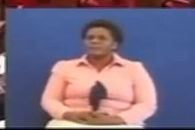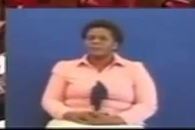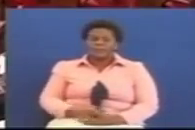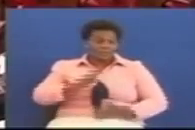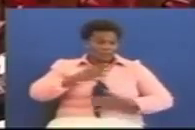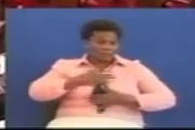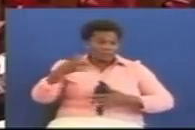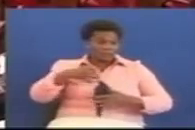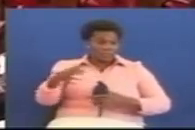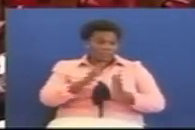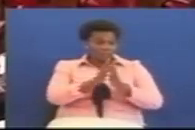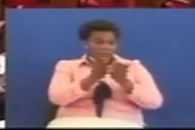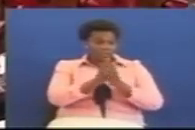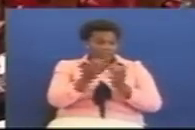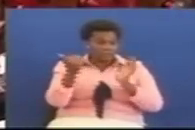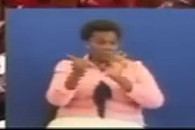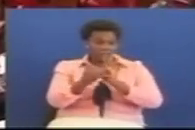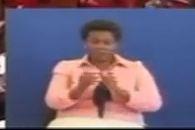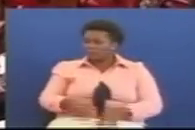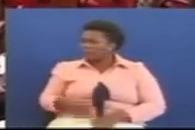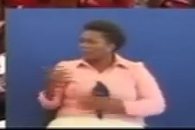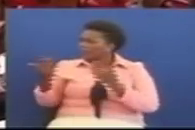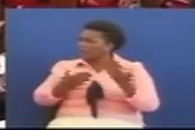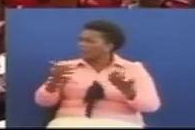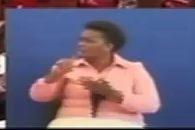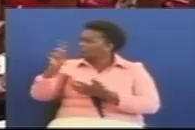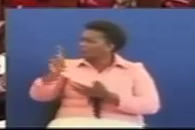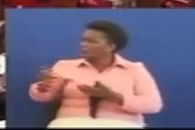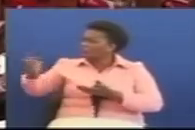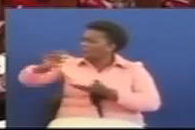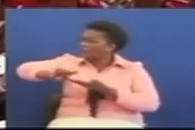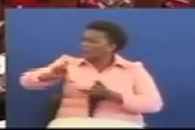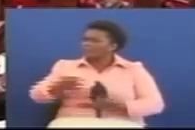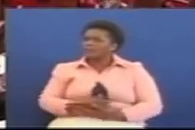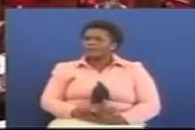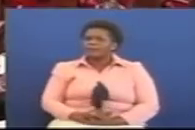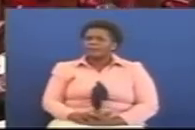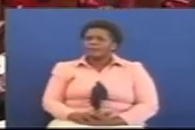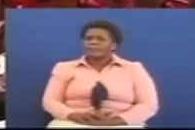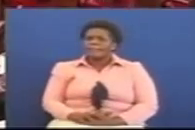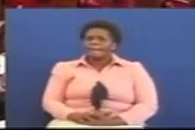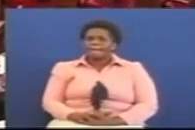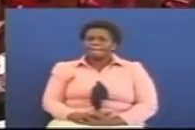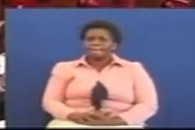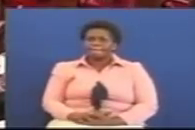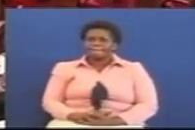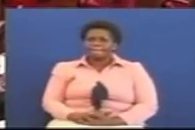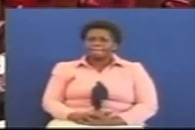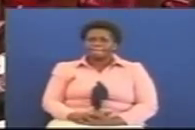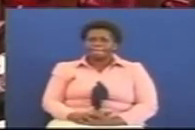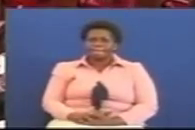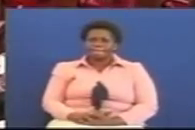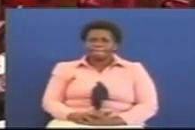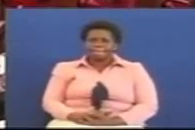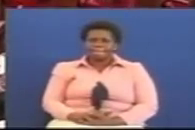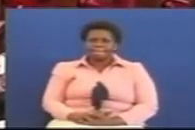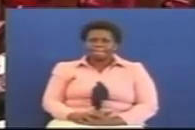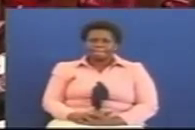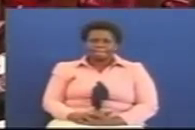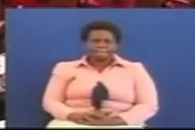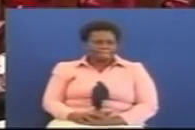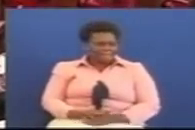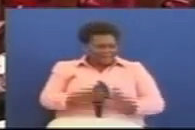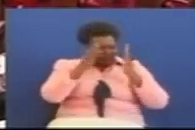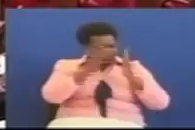wa Katiba na Sheria. Mheshimiwa Kamia. Mheshimiwa mwenyekiti, nakushukuru kwa kunipa nafasi niweze kuuliza